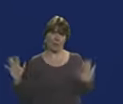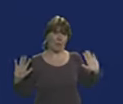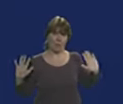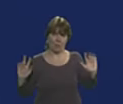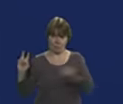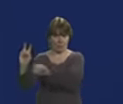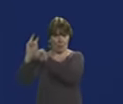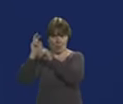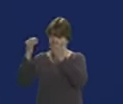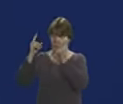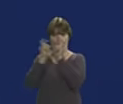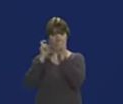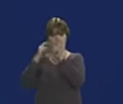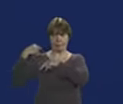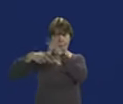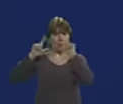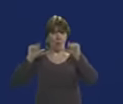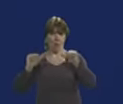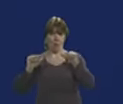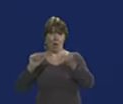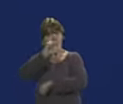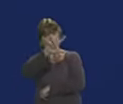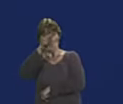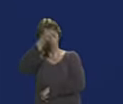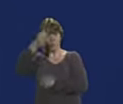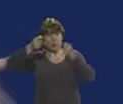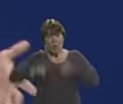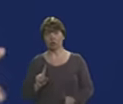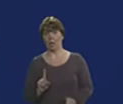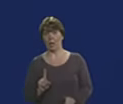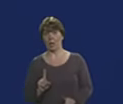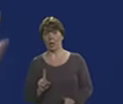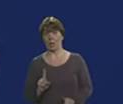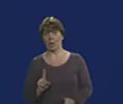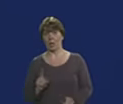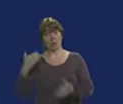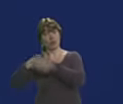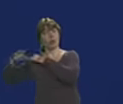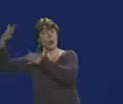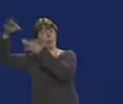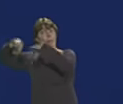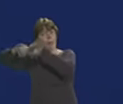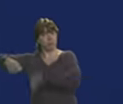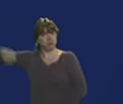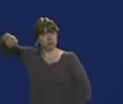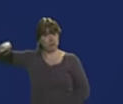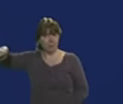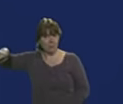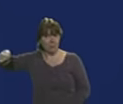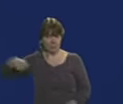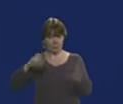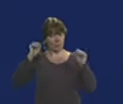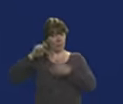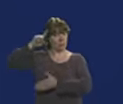qui nous permet d'avoir une électricité 35% moins chère de ce qu'elle existe chez nos voisins? Est-ce que ça vaut le